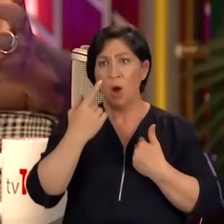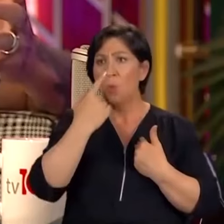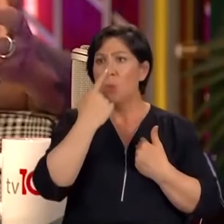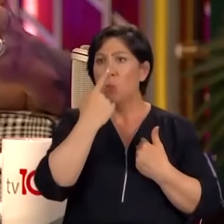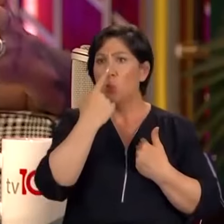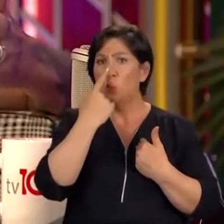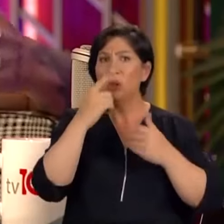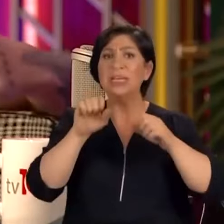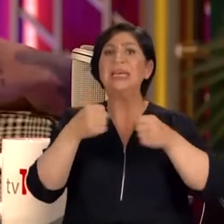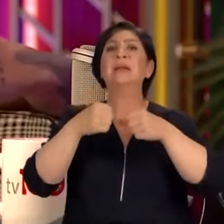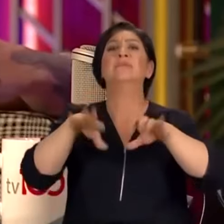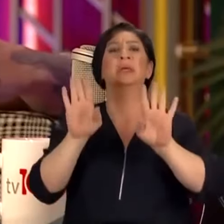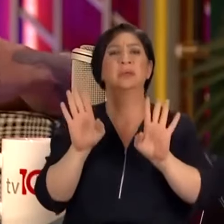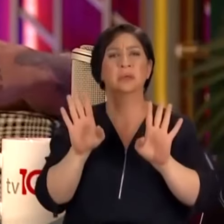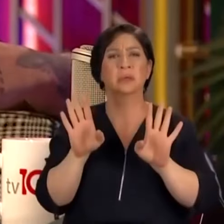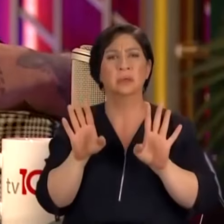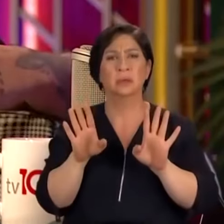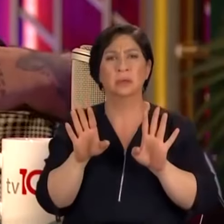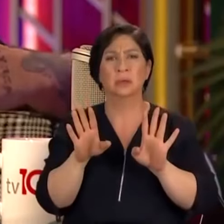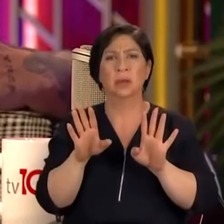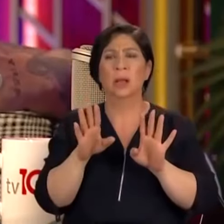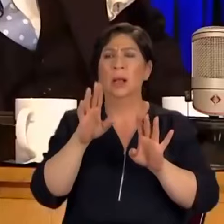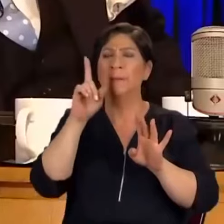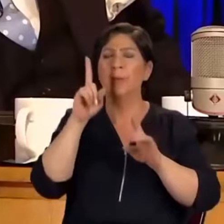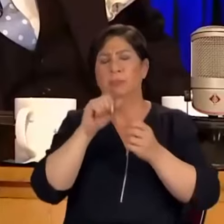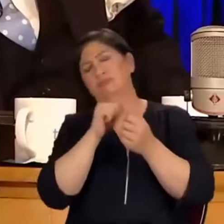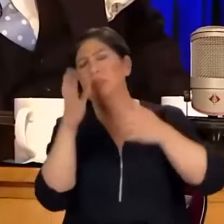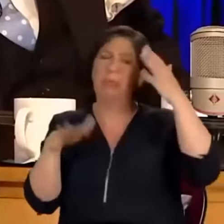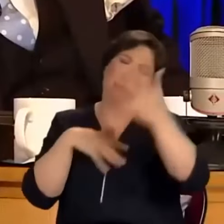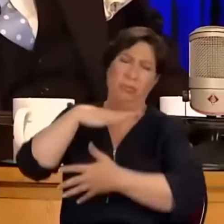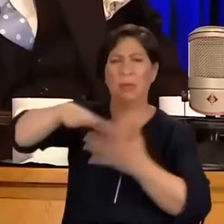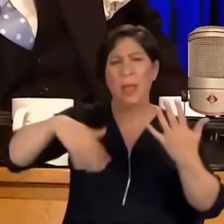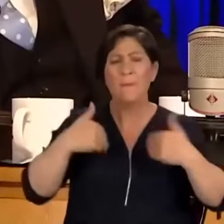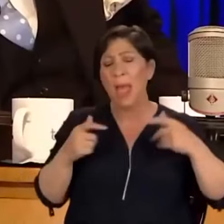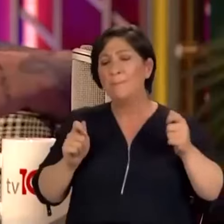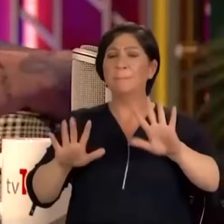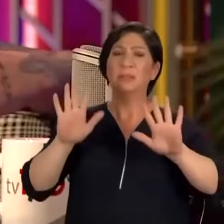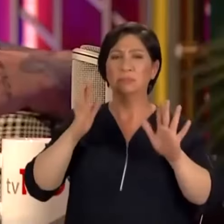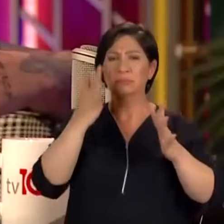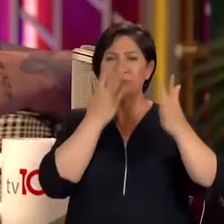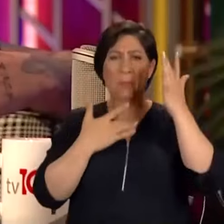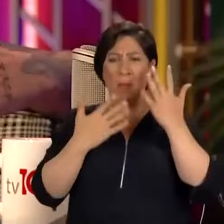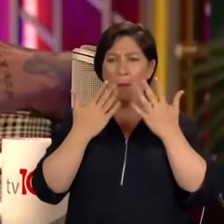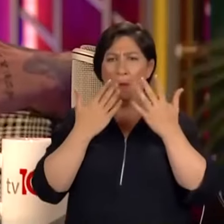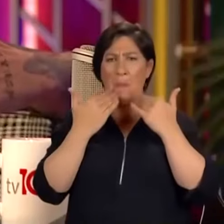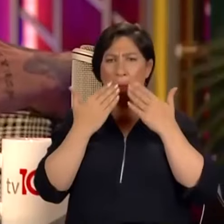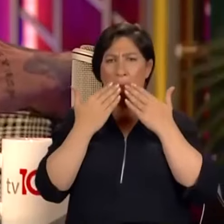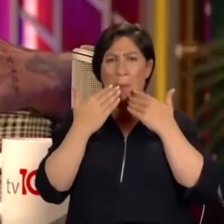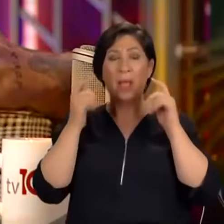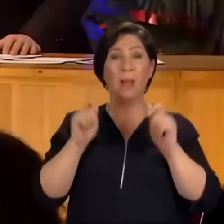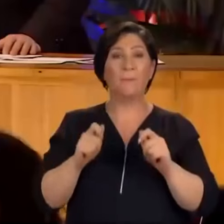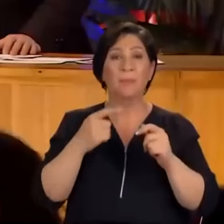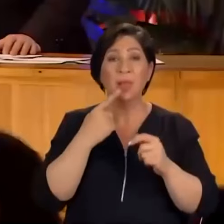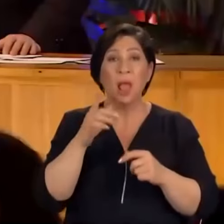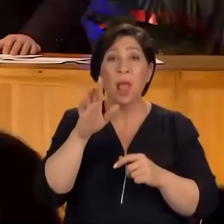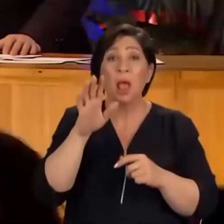burnumu kırılmadığını ya da E bir arbed esnasında ben yapmadımı getirdi ev